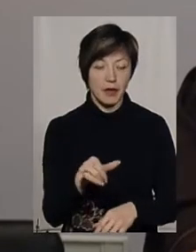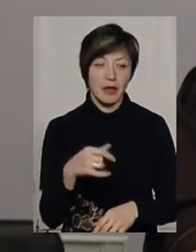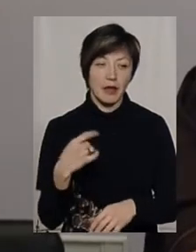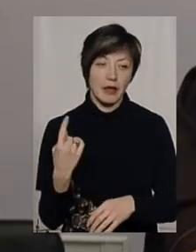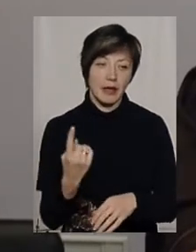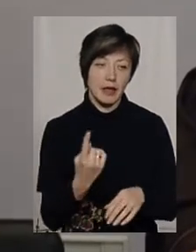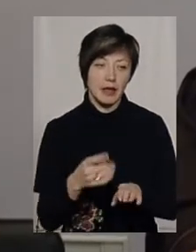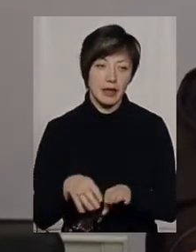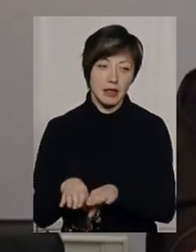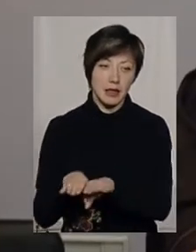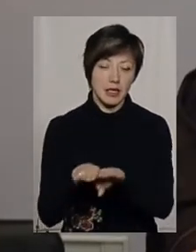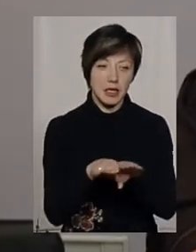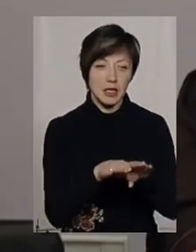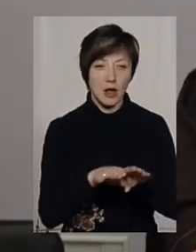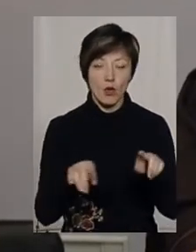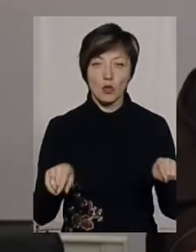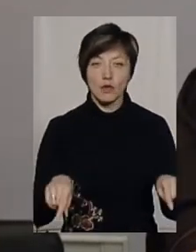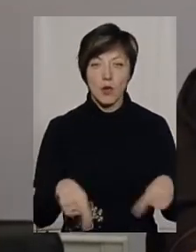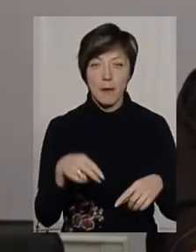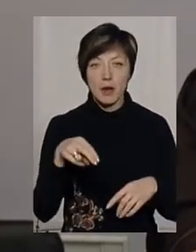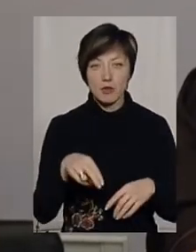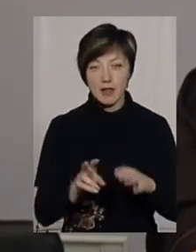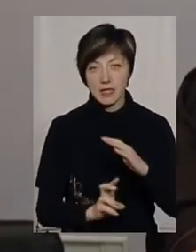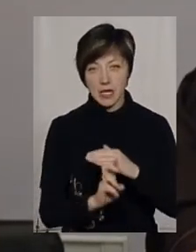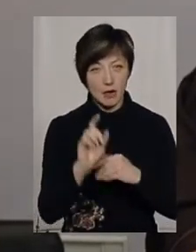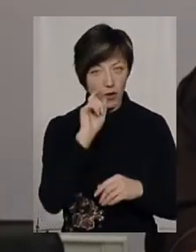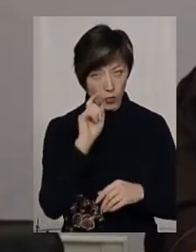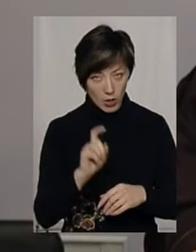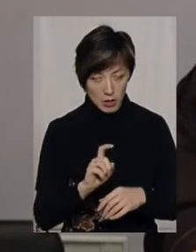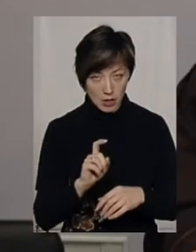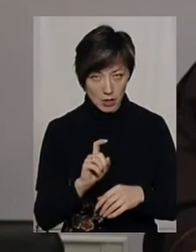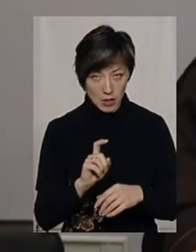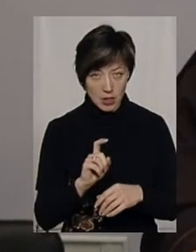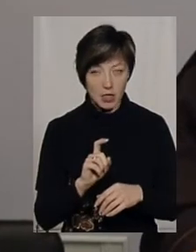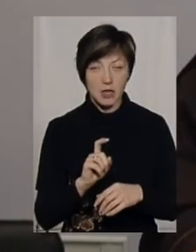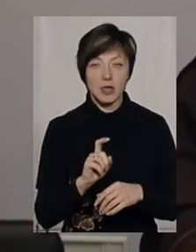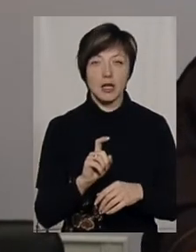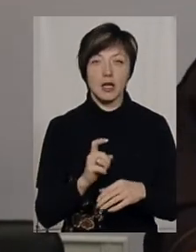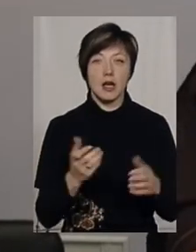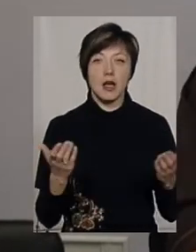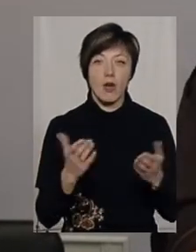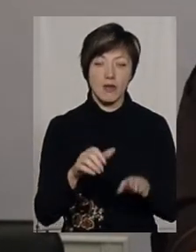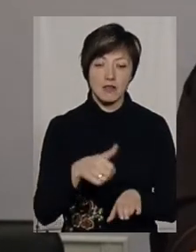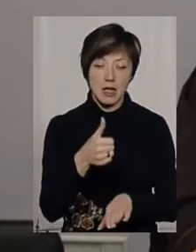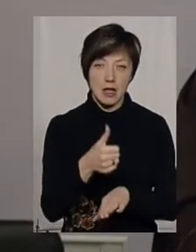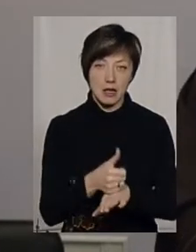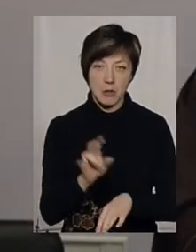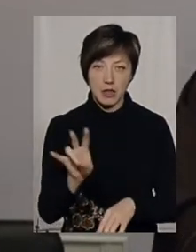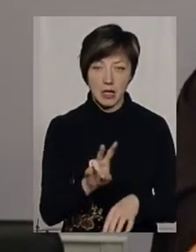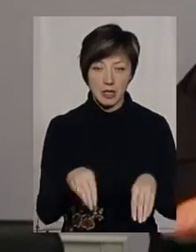єдина утворена православна церква в Україні, якою Вселенський Патріарх надає томос.